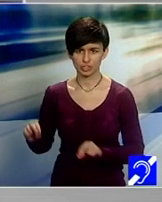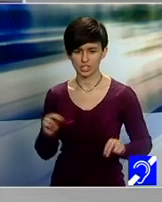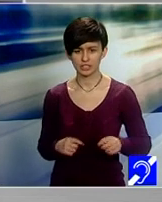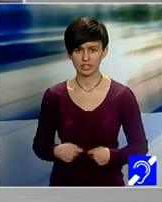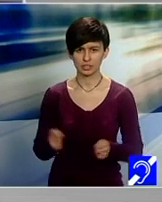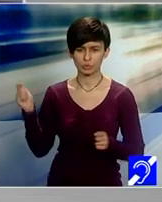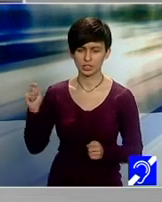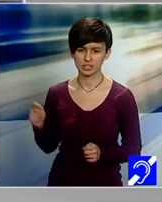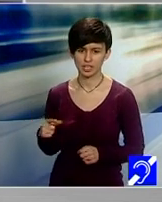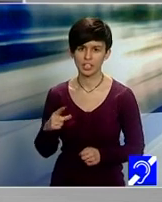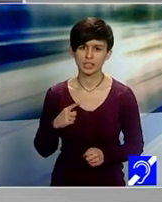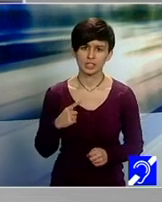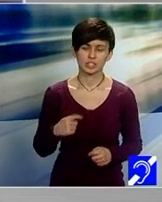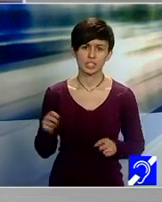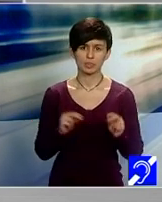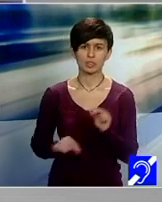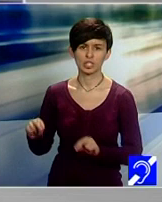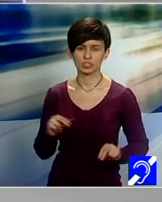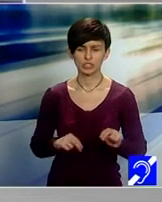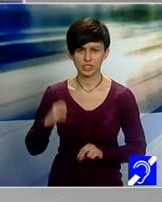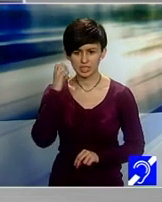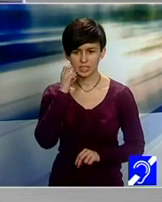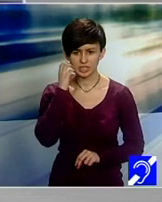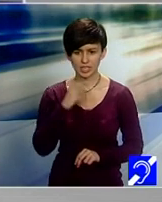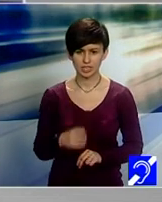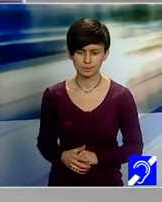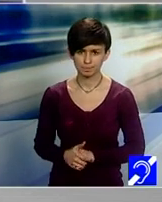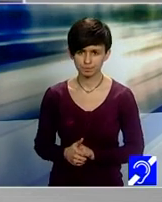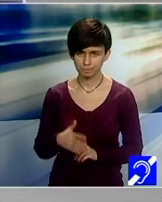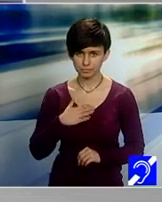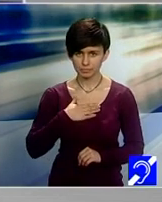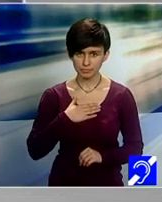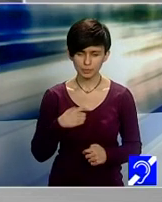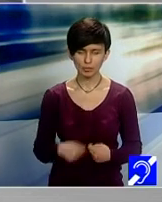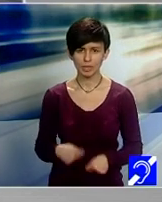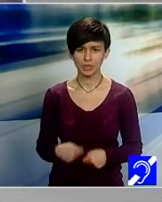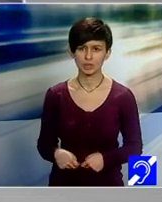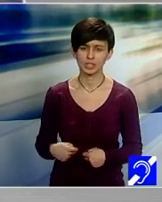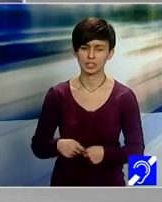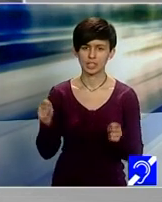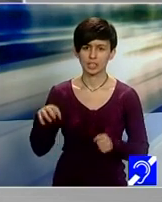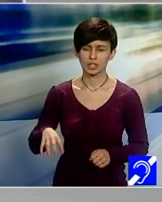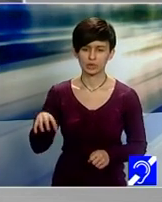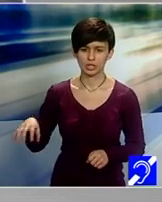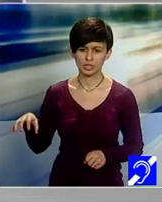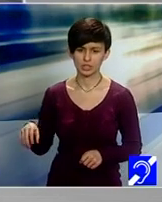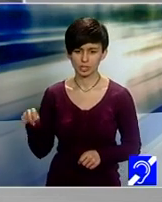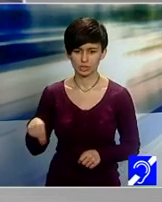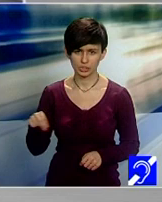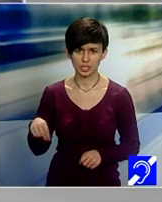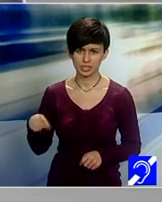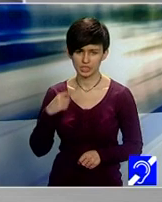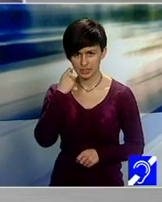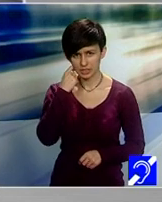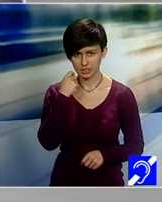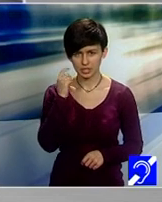asociației? Suntem o asociație de țărani care sunt, și avem membri în absolut toate județele țării. În producția de semințe sunt implicați membrii din